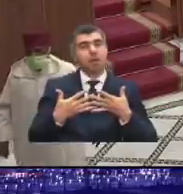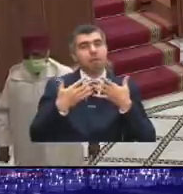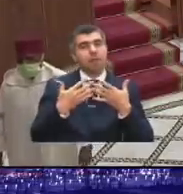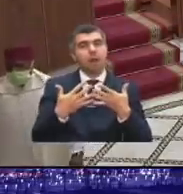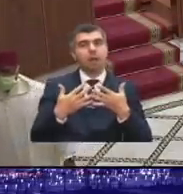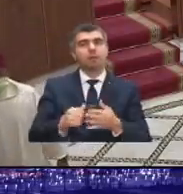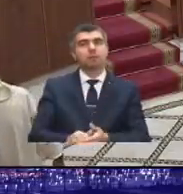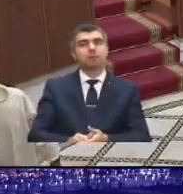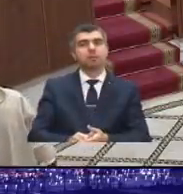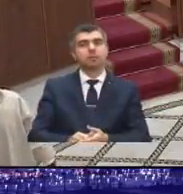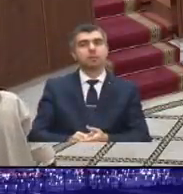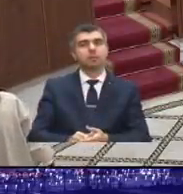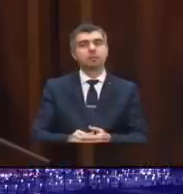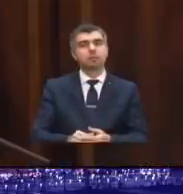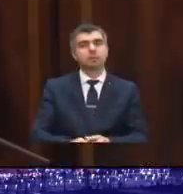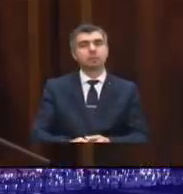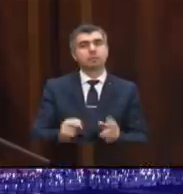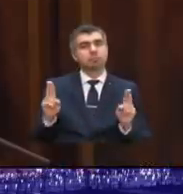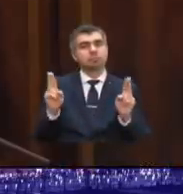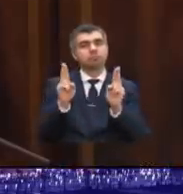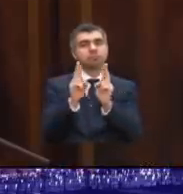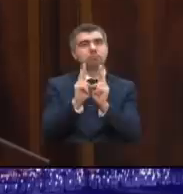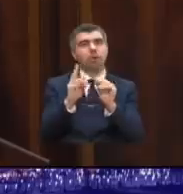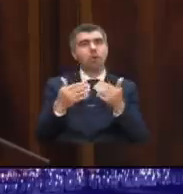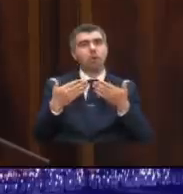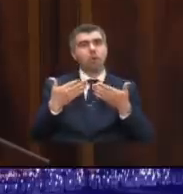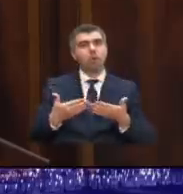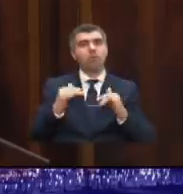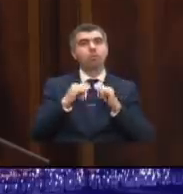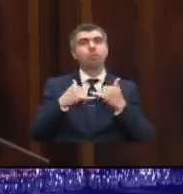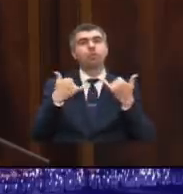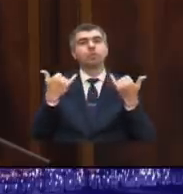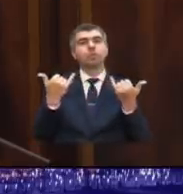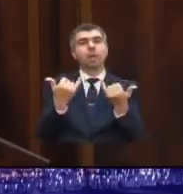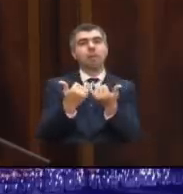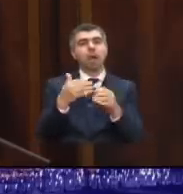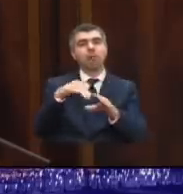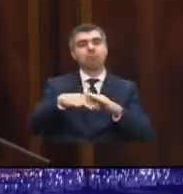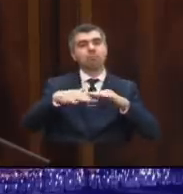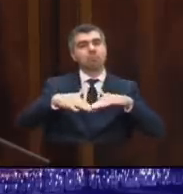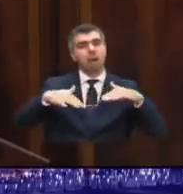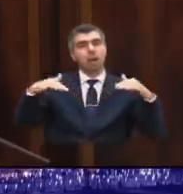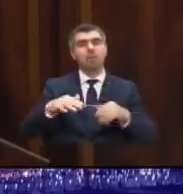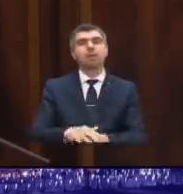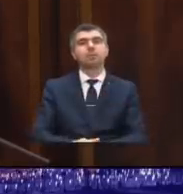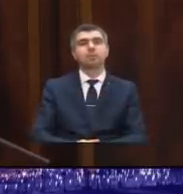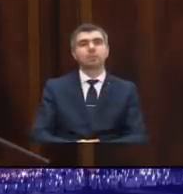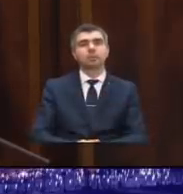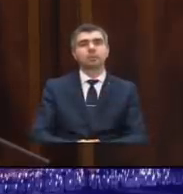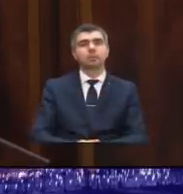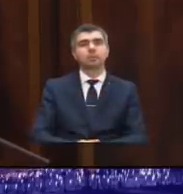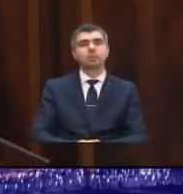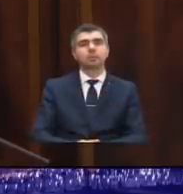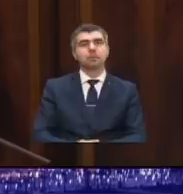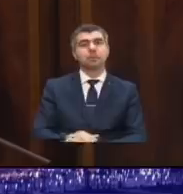ولا المراسيم، لأن القانون المعدل كيدخل في إطار الممارسة الديمقراطية العادية، ولكن تحكمه الضرورة